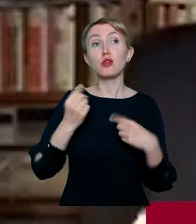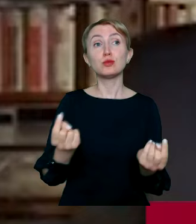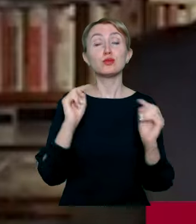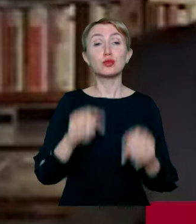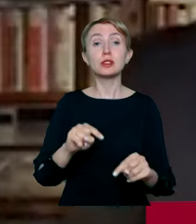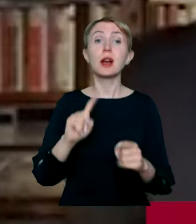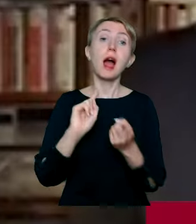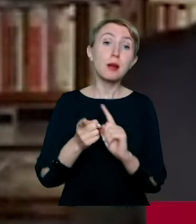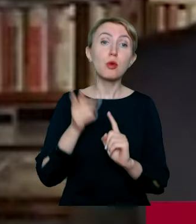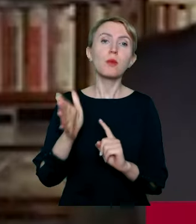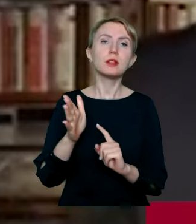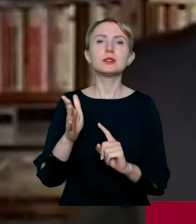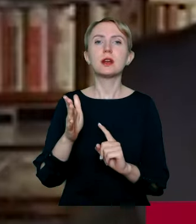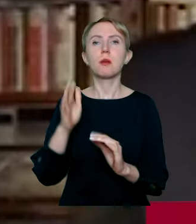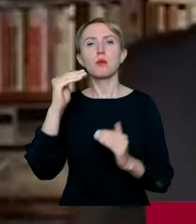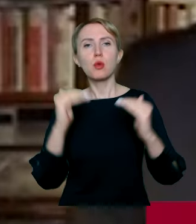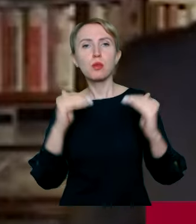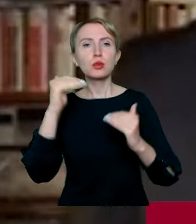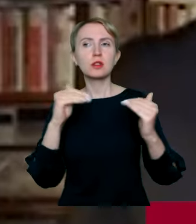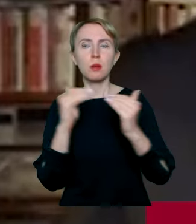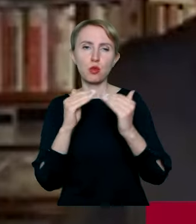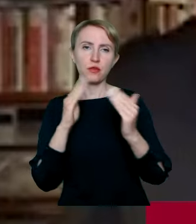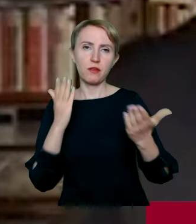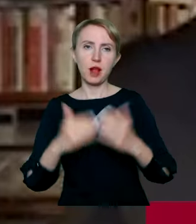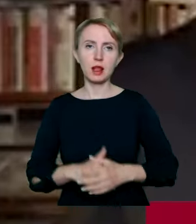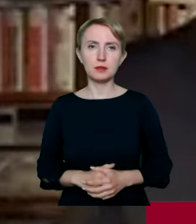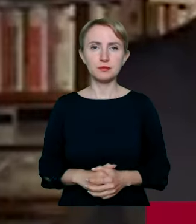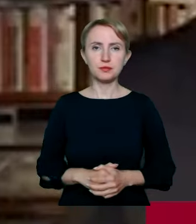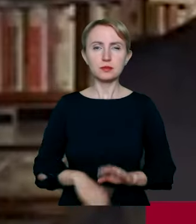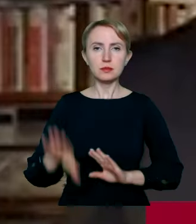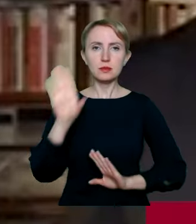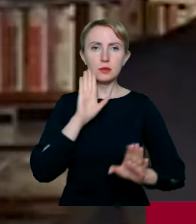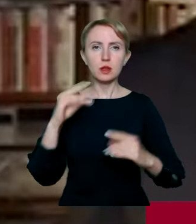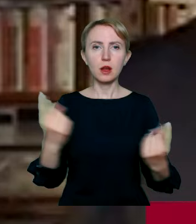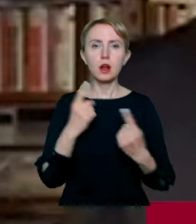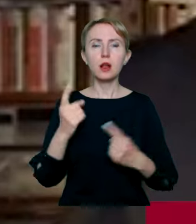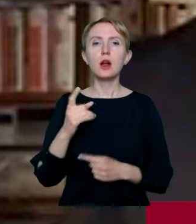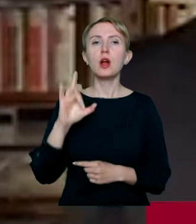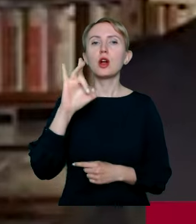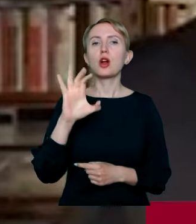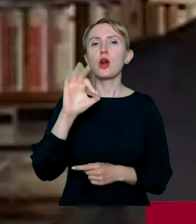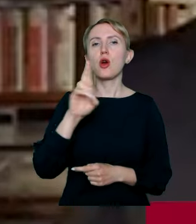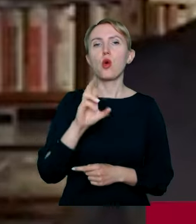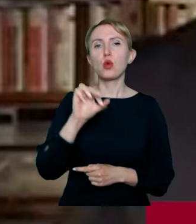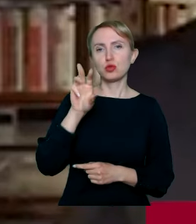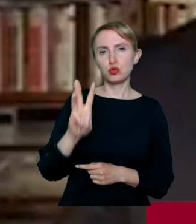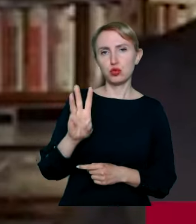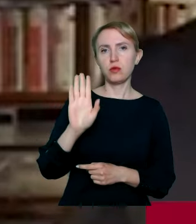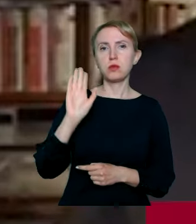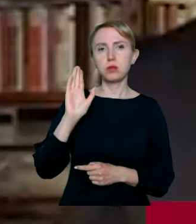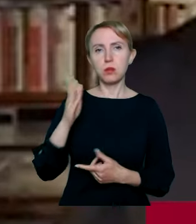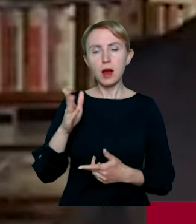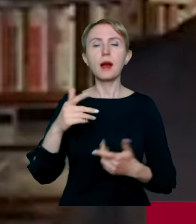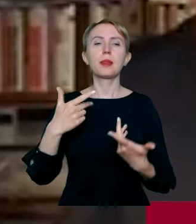frekwencja będzie odpowiednio proporcjonalnie jakby porównywalna. Podobna sytuacja jest w Gorzowie i w Gorzowie też jest urzędujący